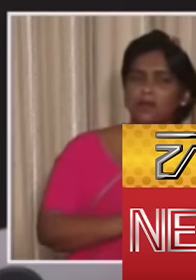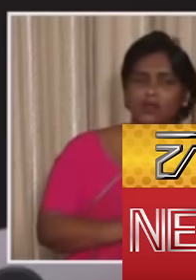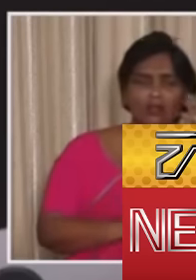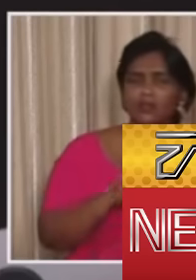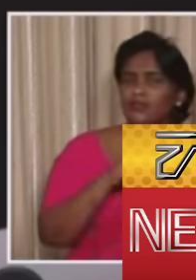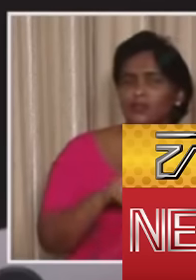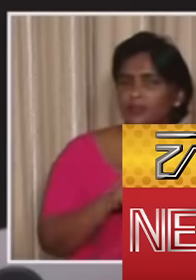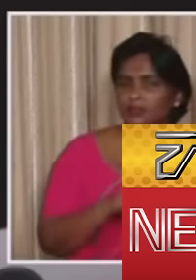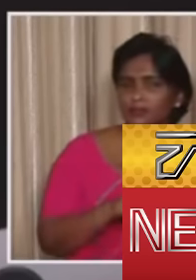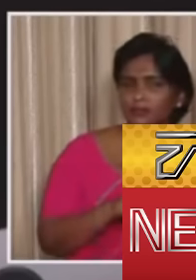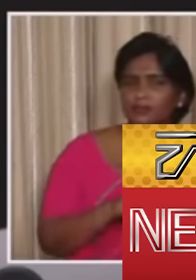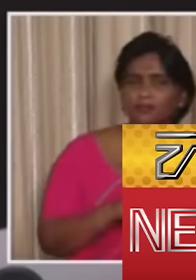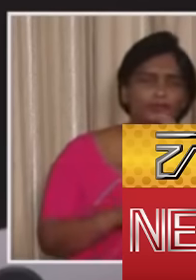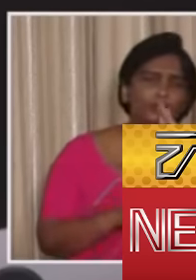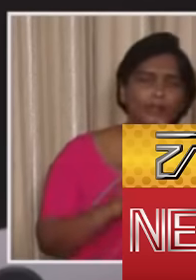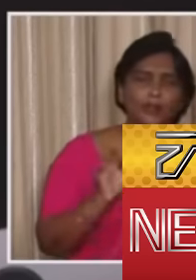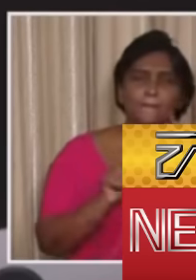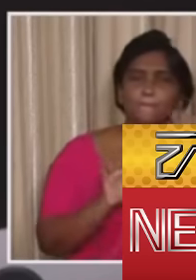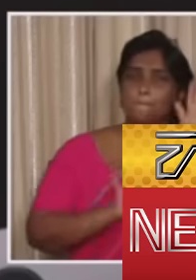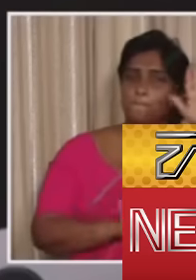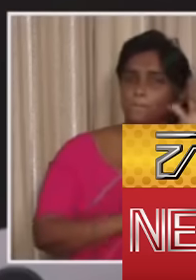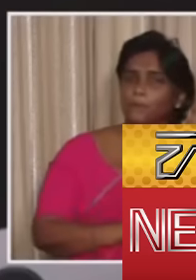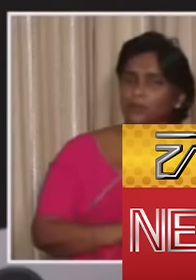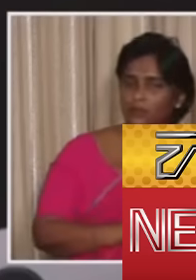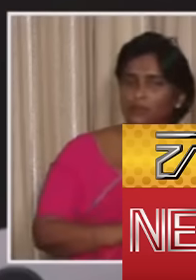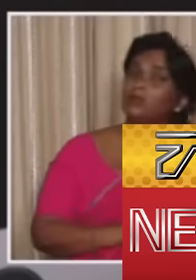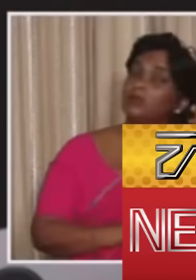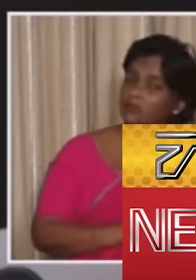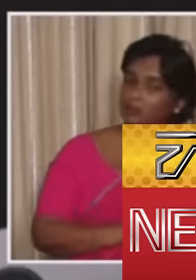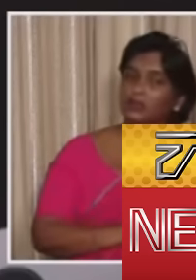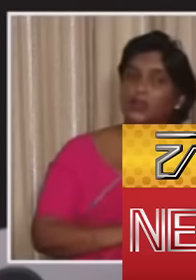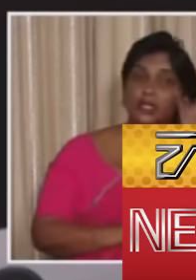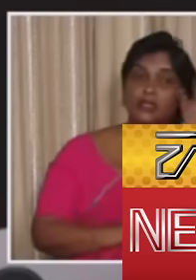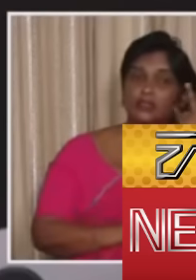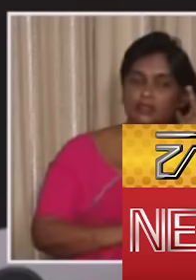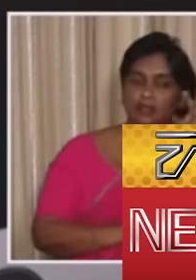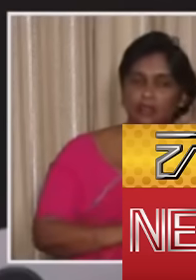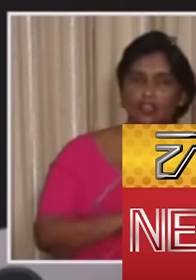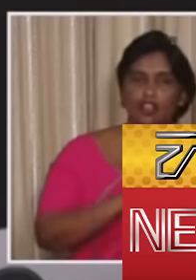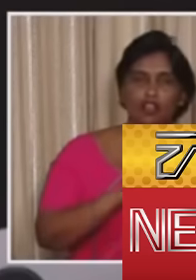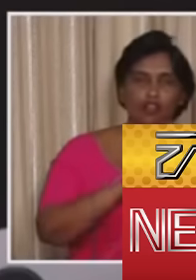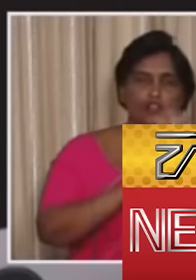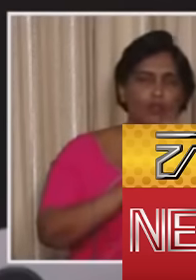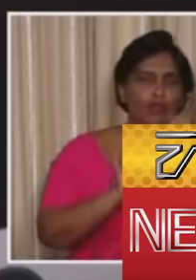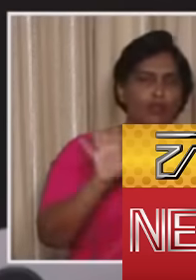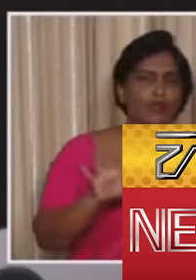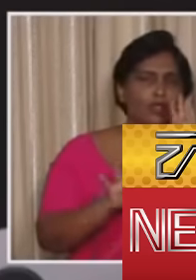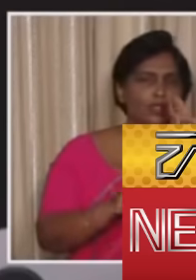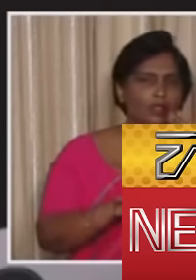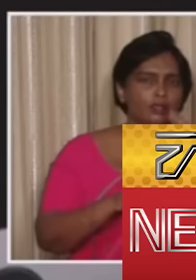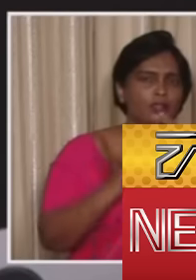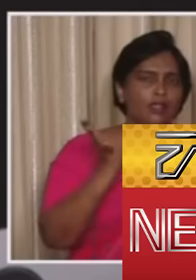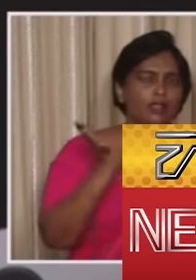නෙවෙයි. දැන් හිතුවොත් පික්මි සමාගම. ඔවුන් ඒගොල්ලෝ සිංගප්පූරුවේ දැන් ඩුබායි වල අවුරුදු 30ක බදුසහන ඇදලා